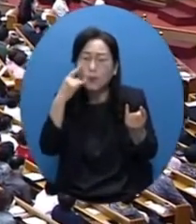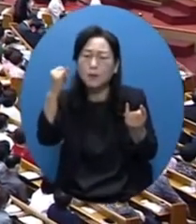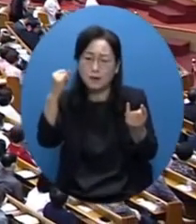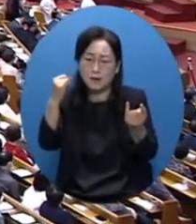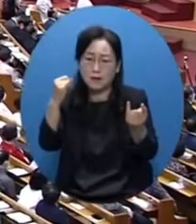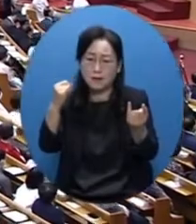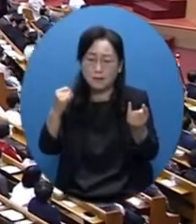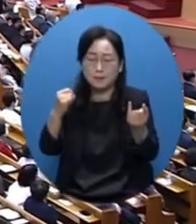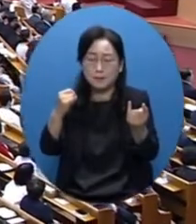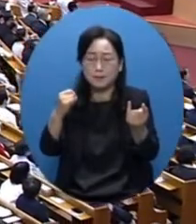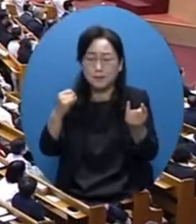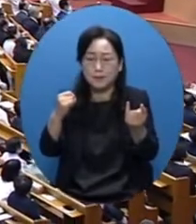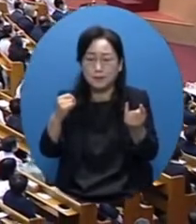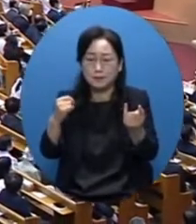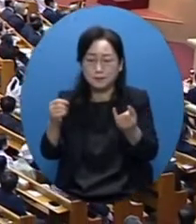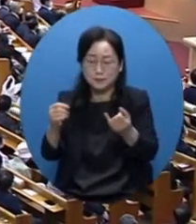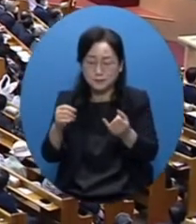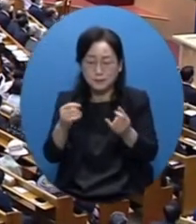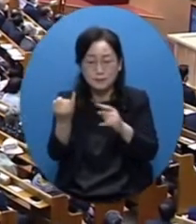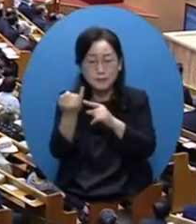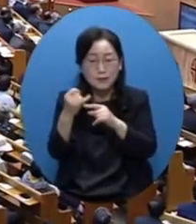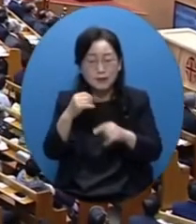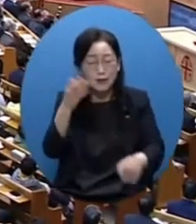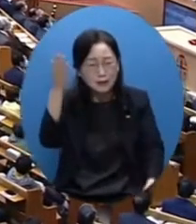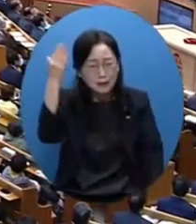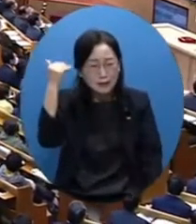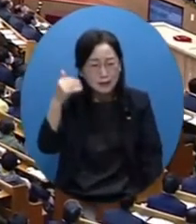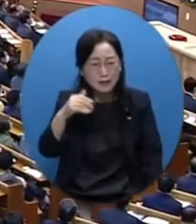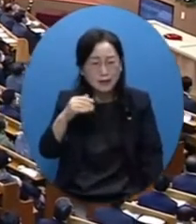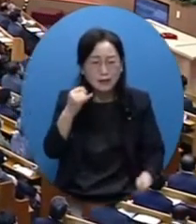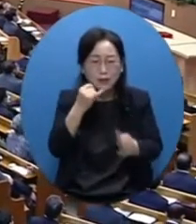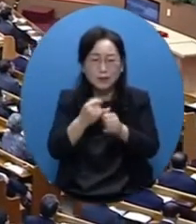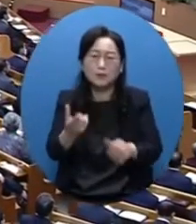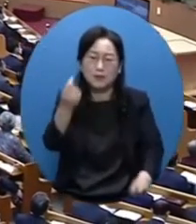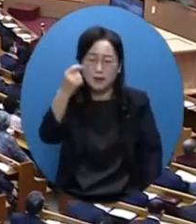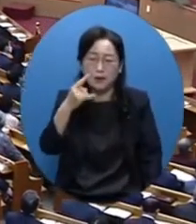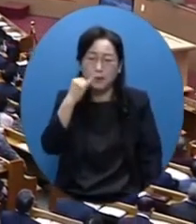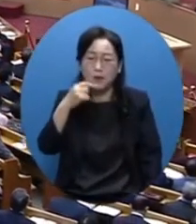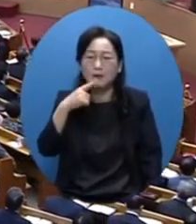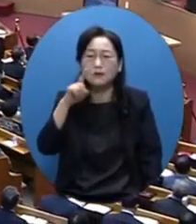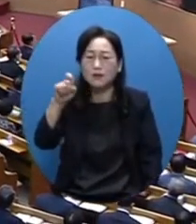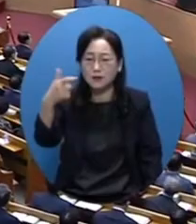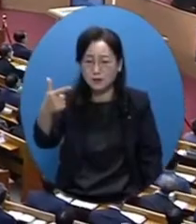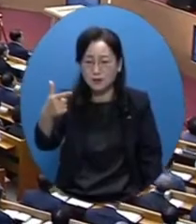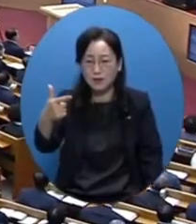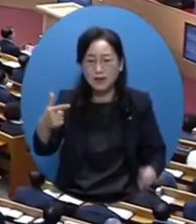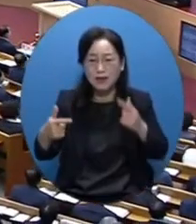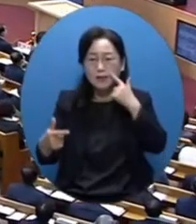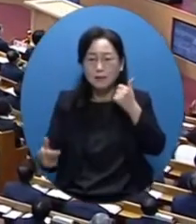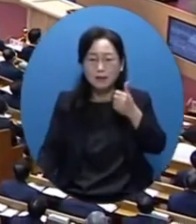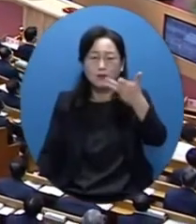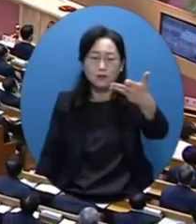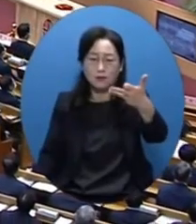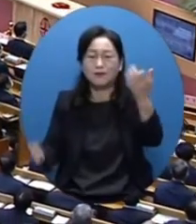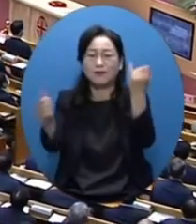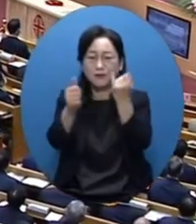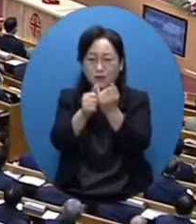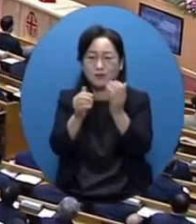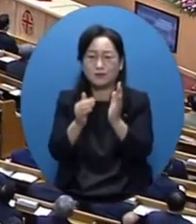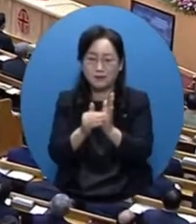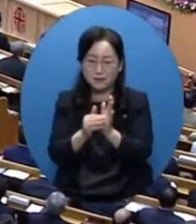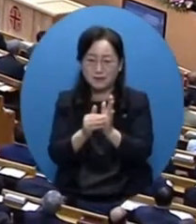그때는 다 일찍 결혼을 했죠 어머니가 16 아버지가 18살 때 결혼 했거든요